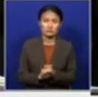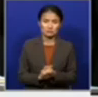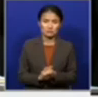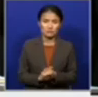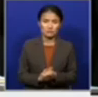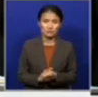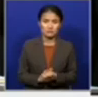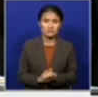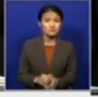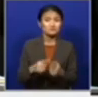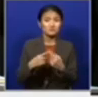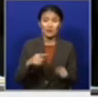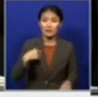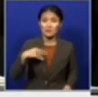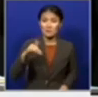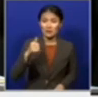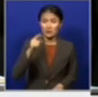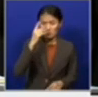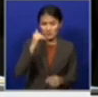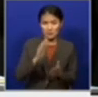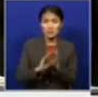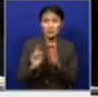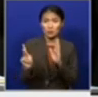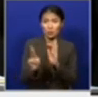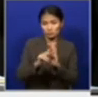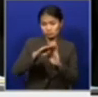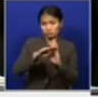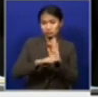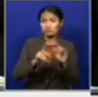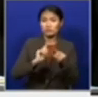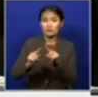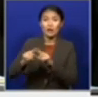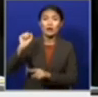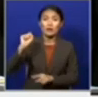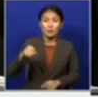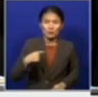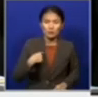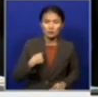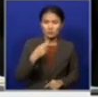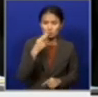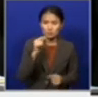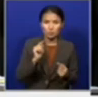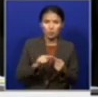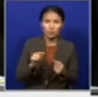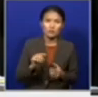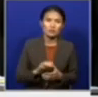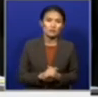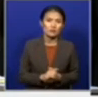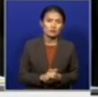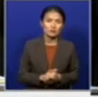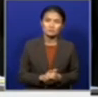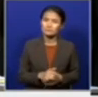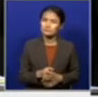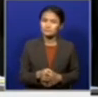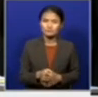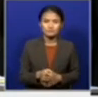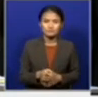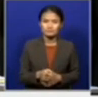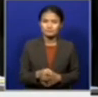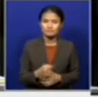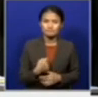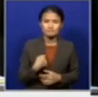ได้แต่ว่าในทางปฏิบัติแล้วค่ะยังมีเงื่อนไขประกอบอีกมากมายที่เราต้องทำการศึกษาผลกระทบเพิ่ม